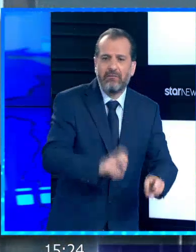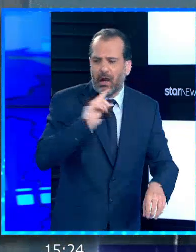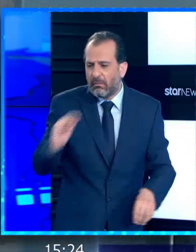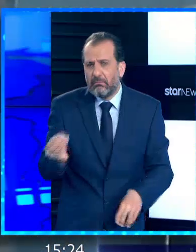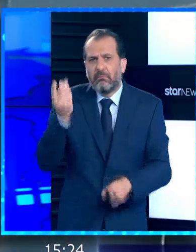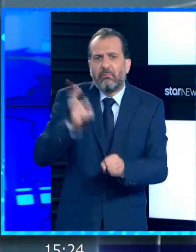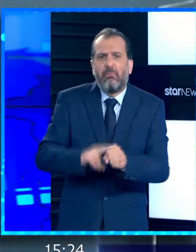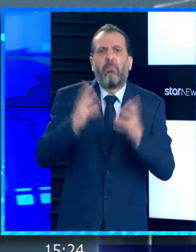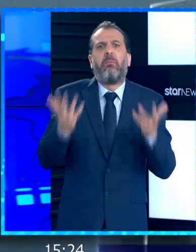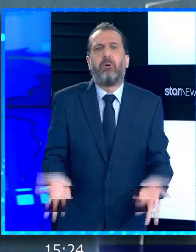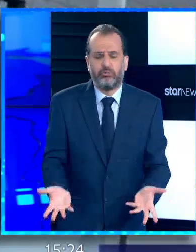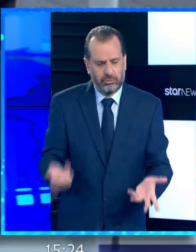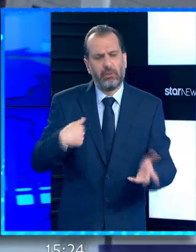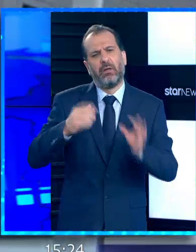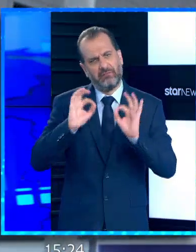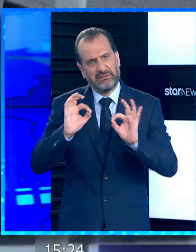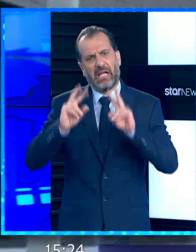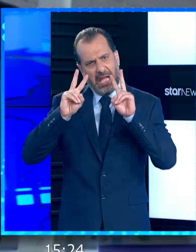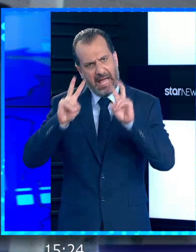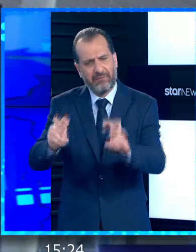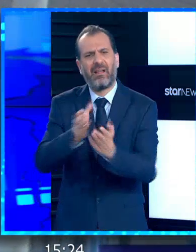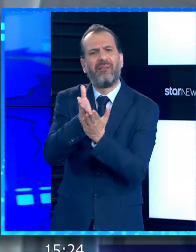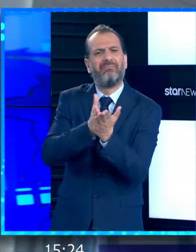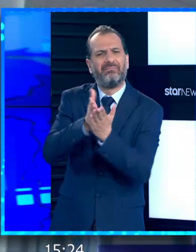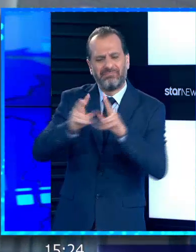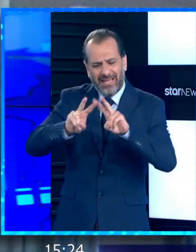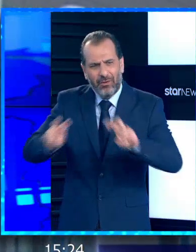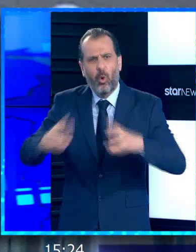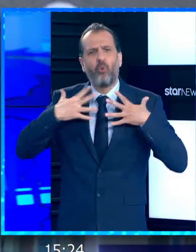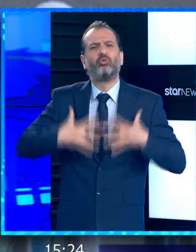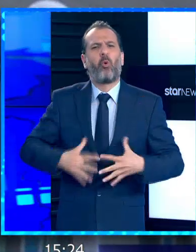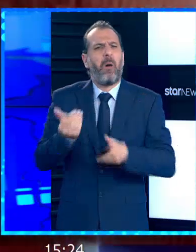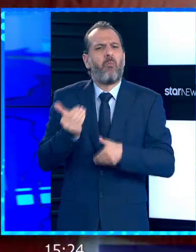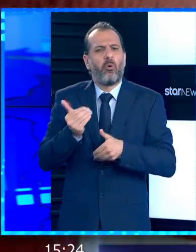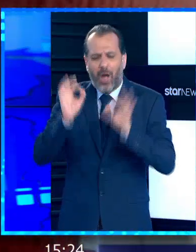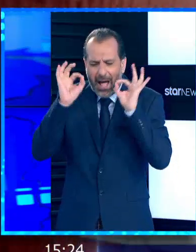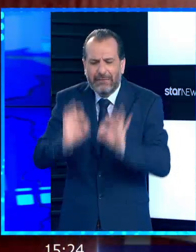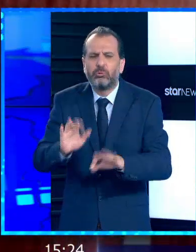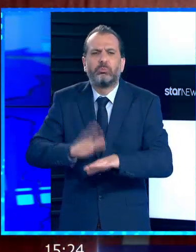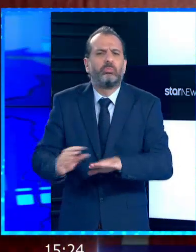του. Φως στα αίτια του θανάτου αναμένεται να ρίξει η ιατροδικαστική εξέταση που θα διενεργηθεί.